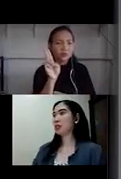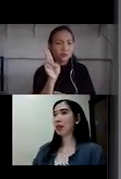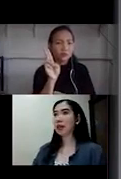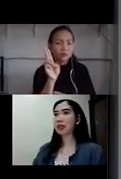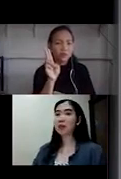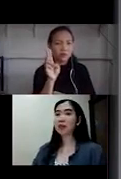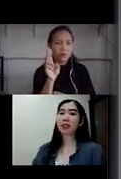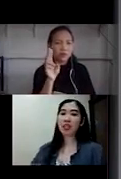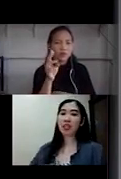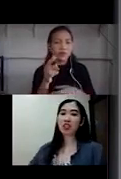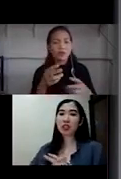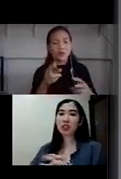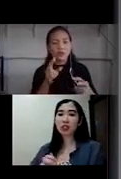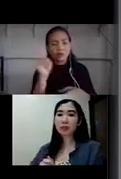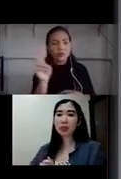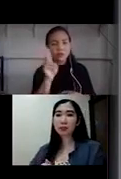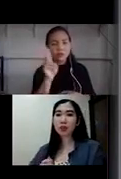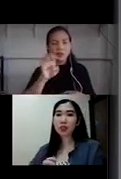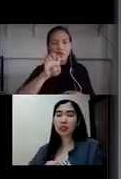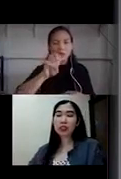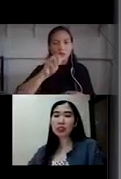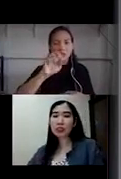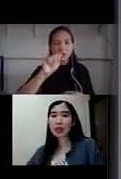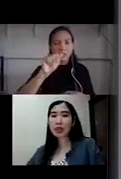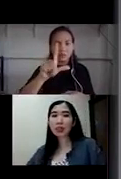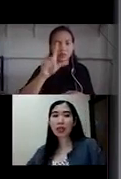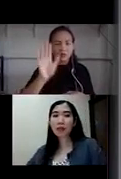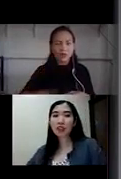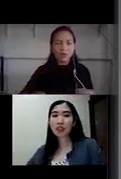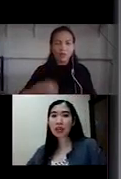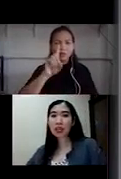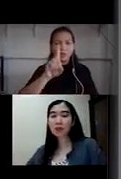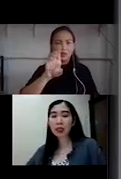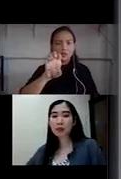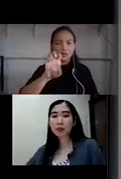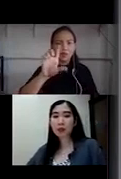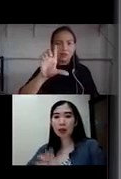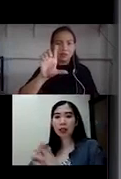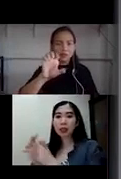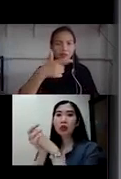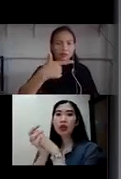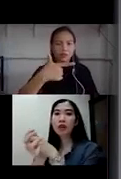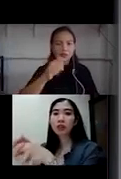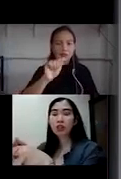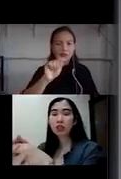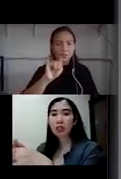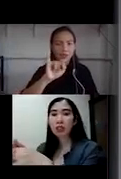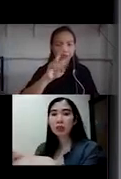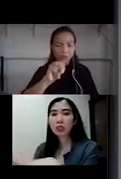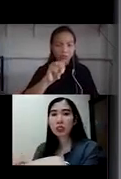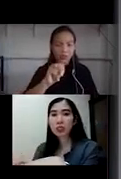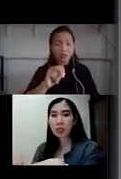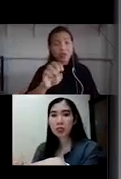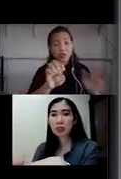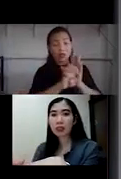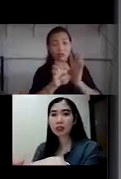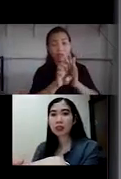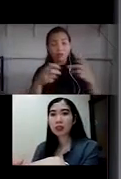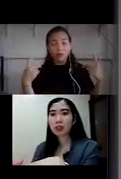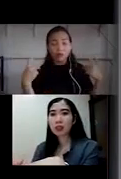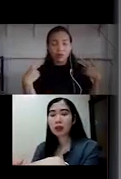i-maximize is the email delegation. Ito naman po, ginagamit namin siya if halimbawa, you have your library